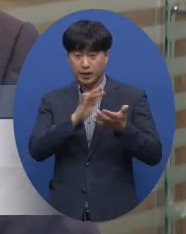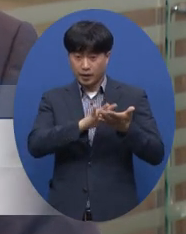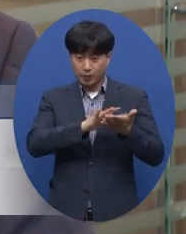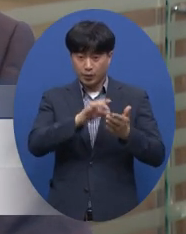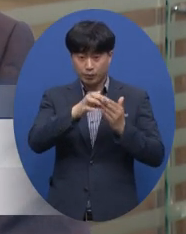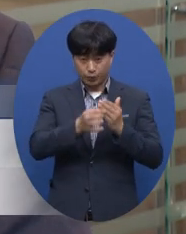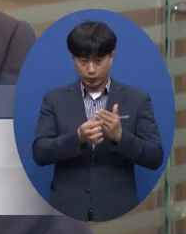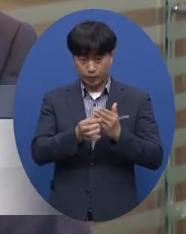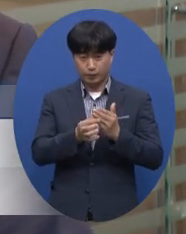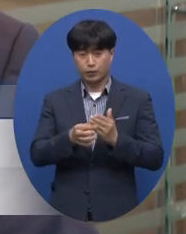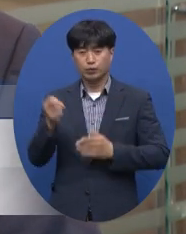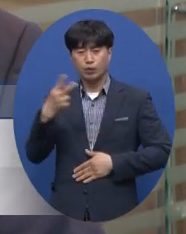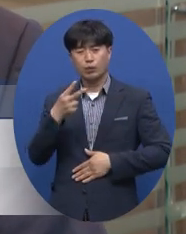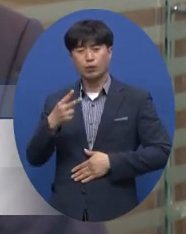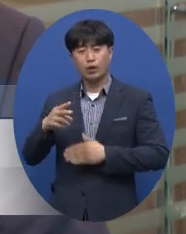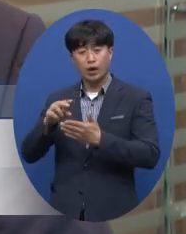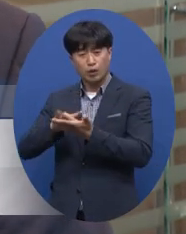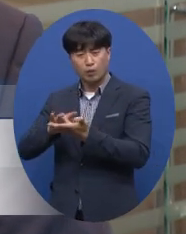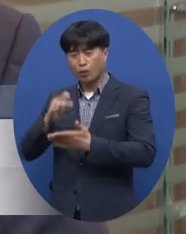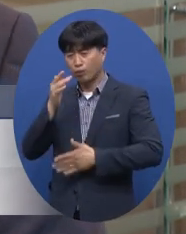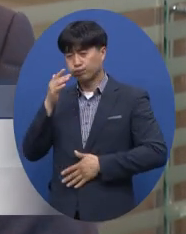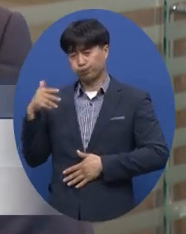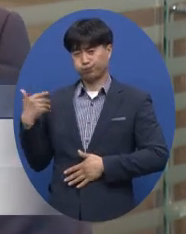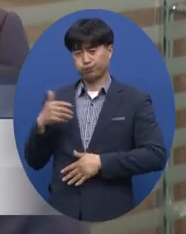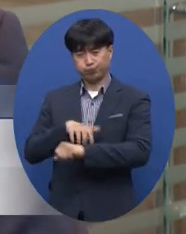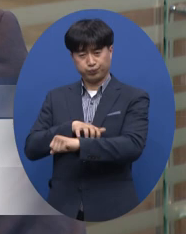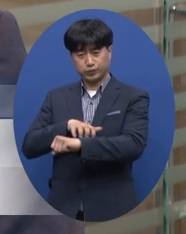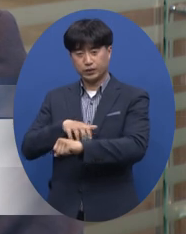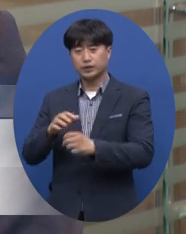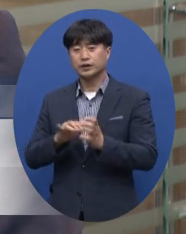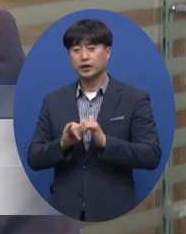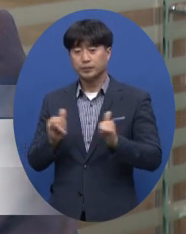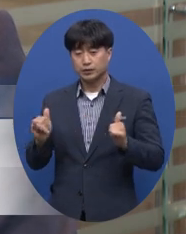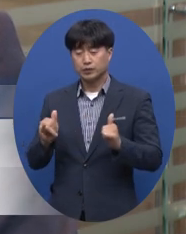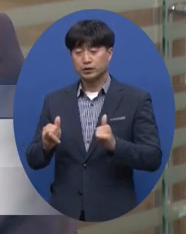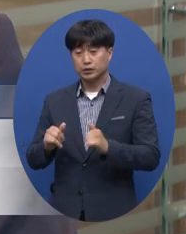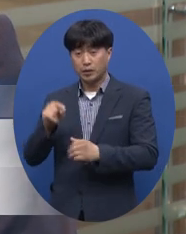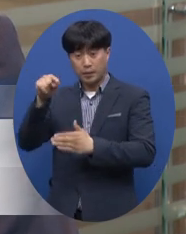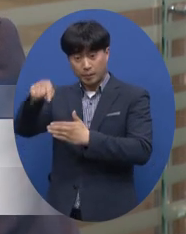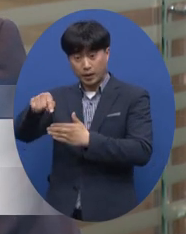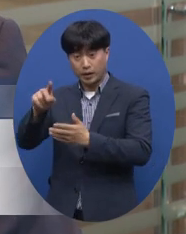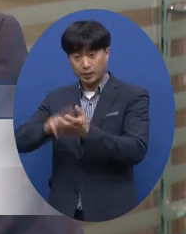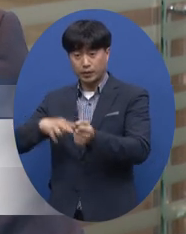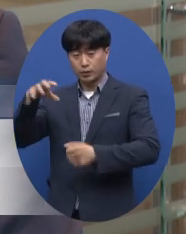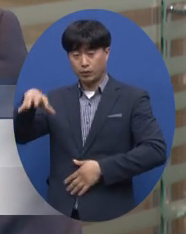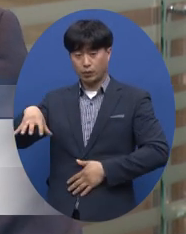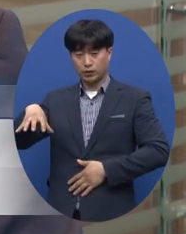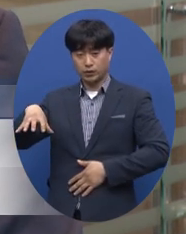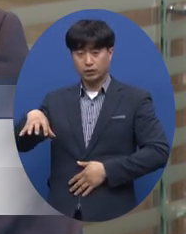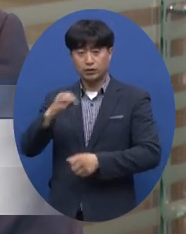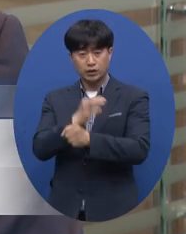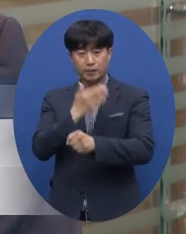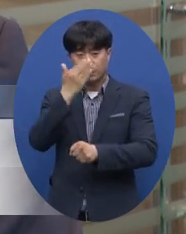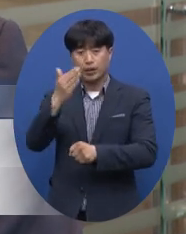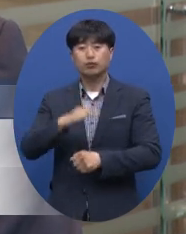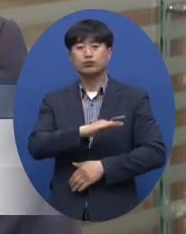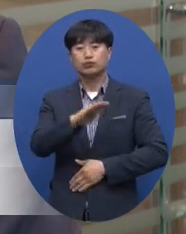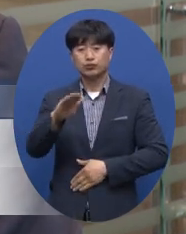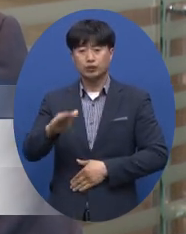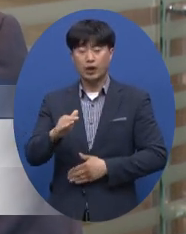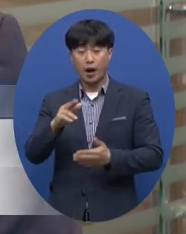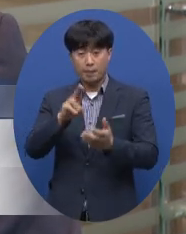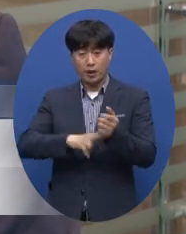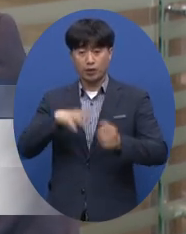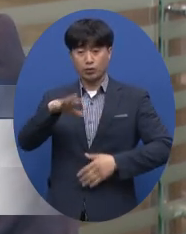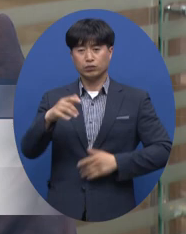사람들은 스마트폰 애플리케이션으로 그 스마토 개편안 사람들은 오파의 판매점으로 그 잘 구입할 수 있도록